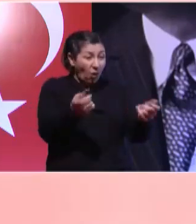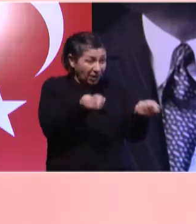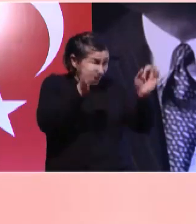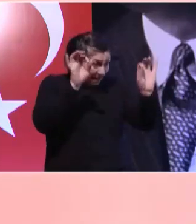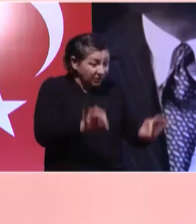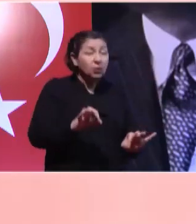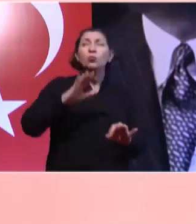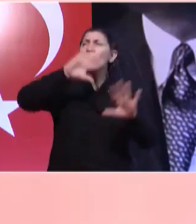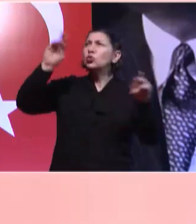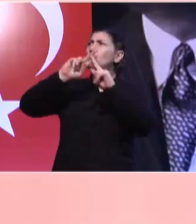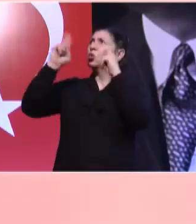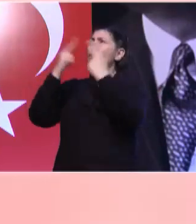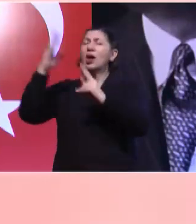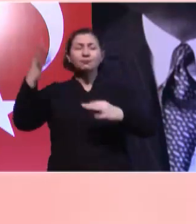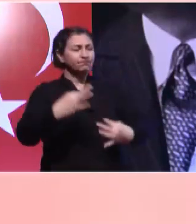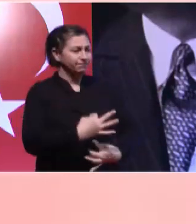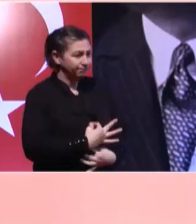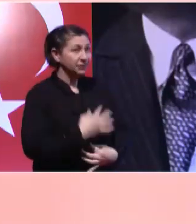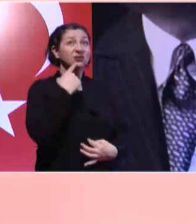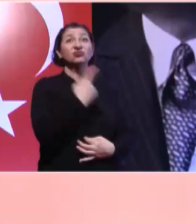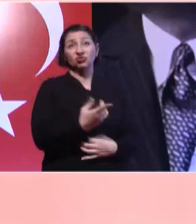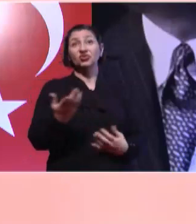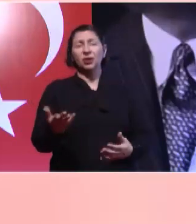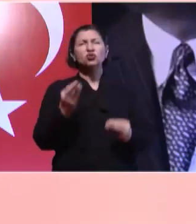kazanacaktır. Çok sık söylerim.